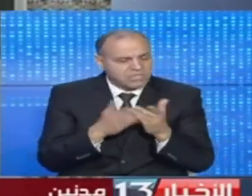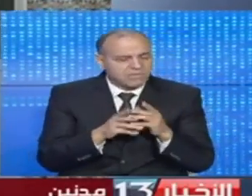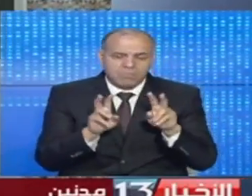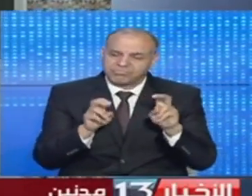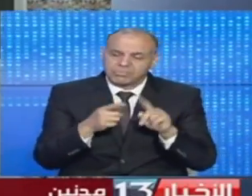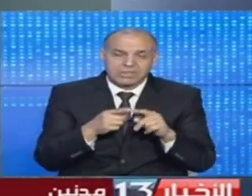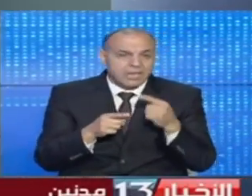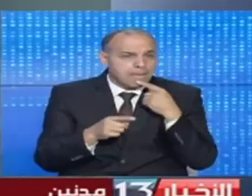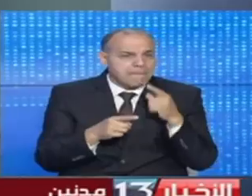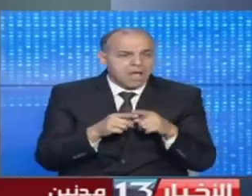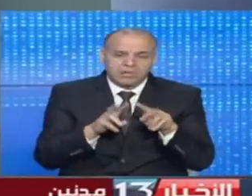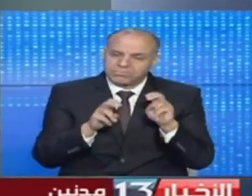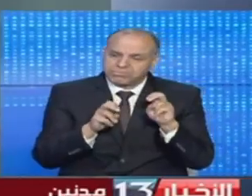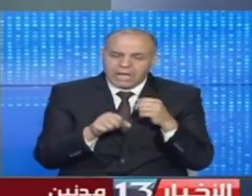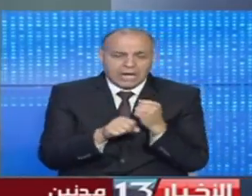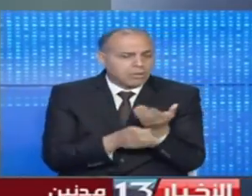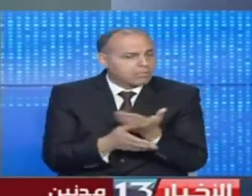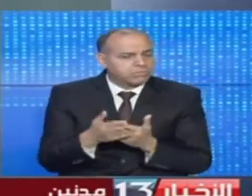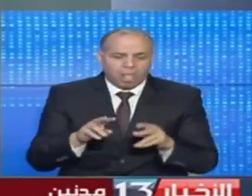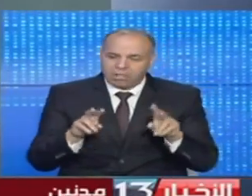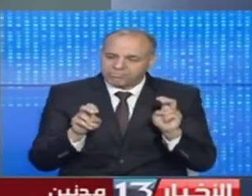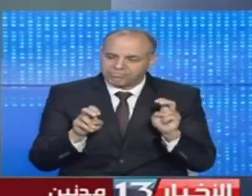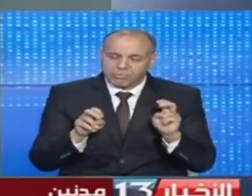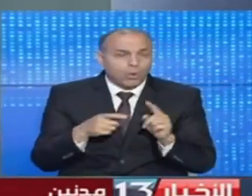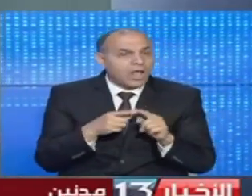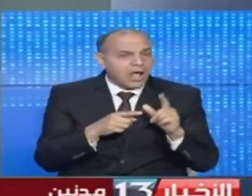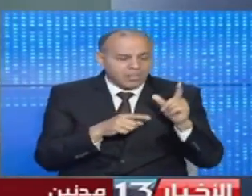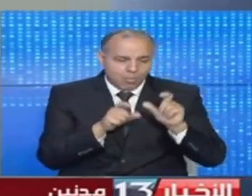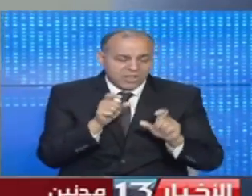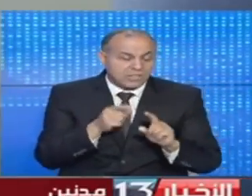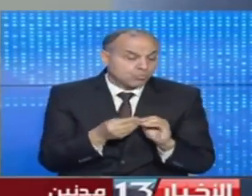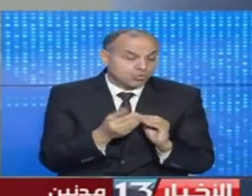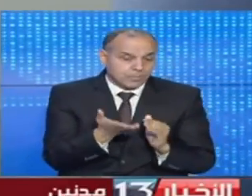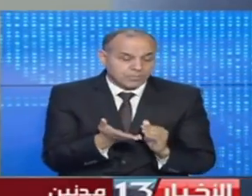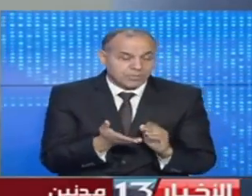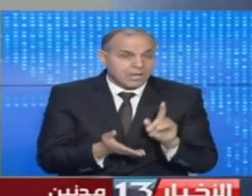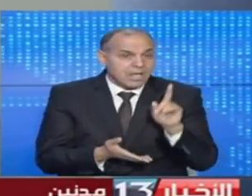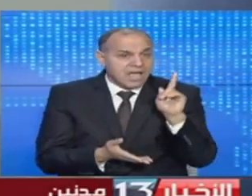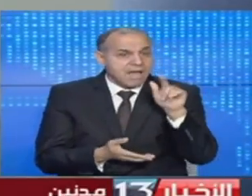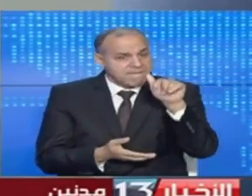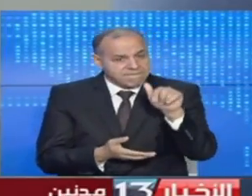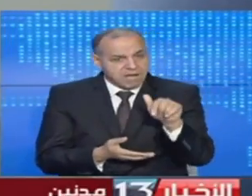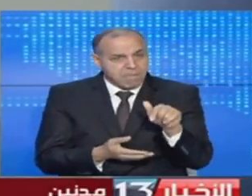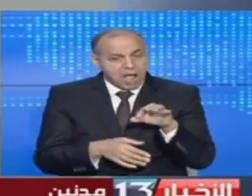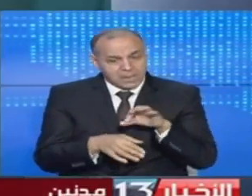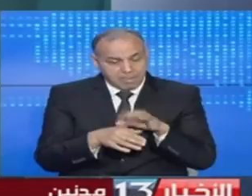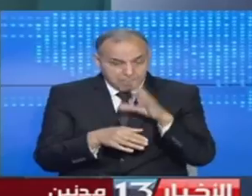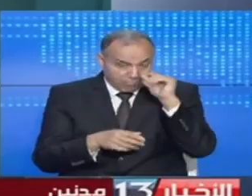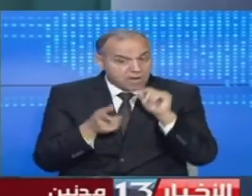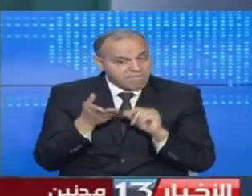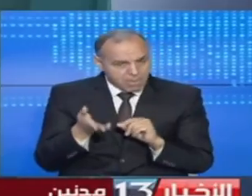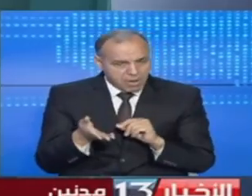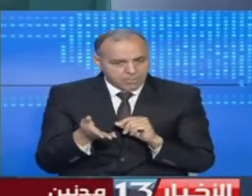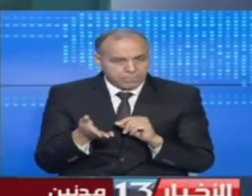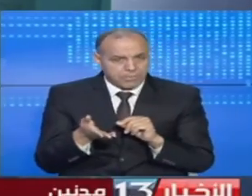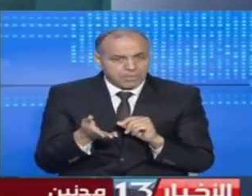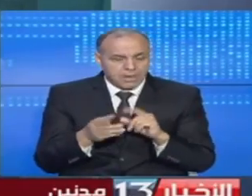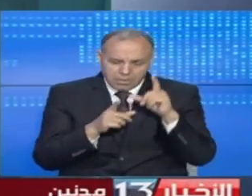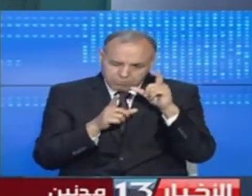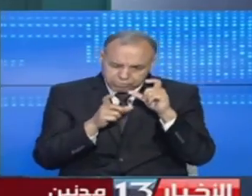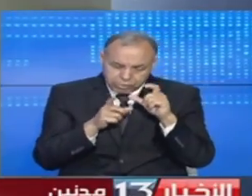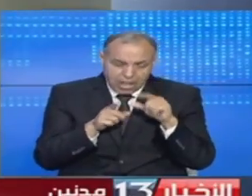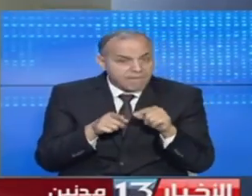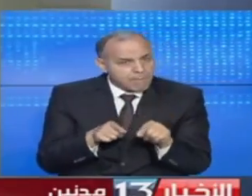ومعه توقفت الخدمات المسداه للمواطنين رغم وجود الطبيب المختص في الشعب